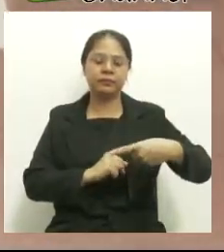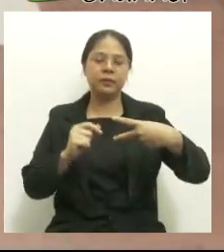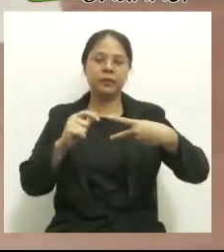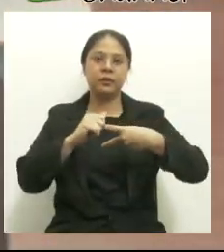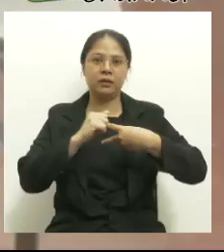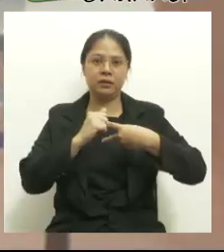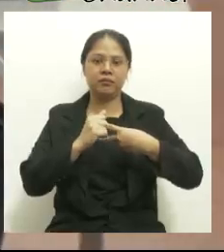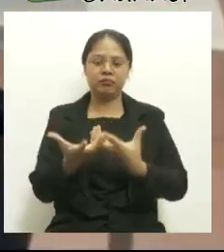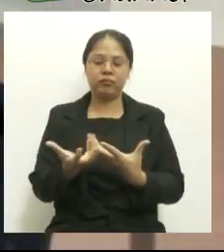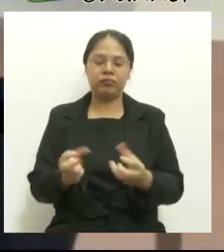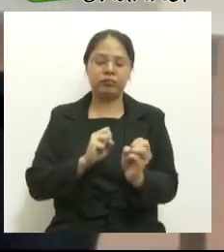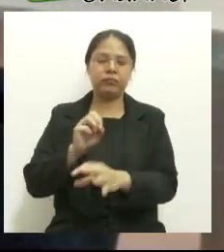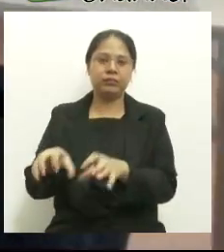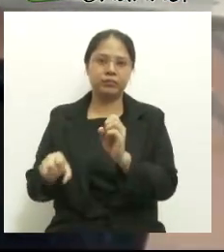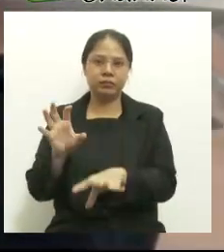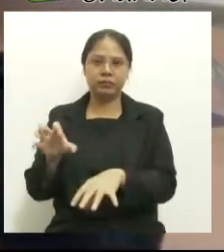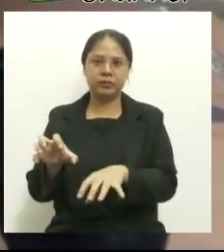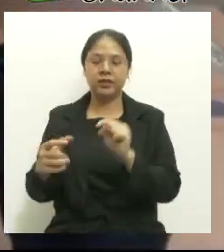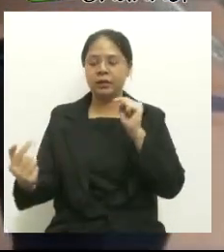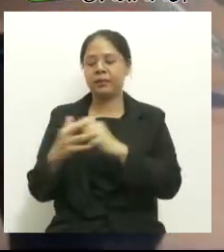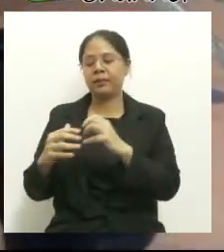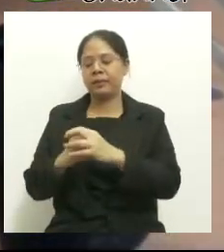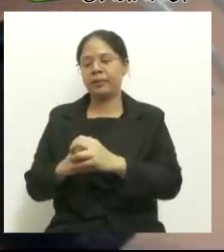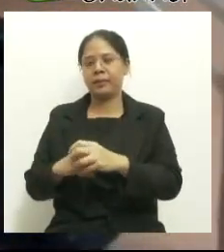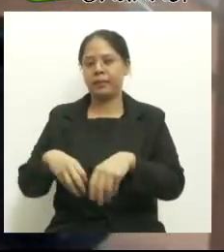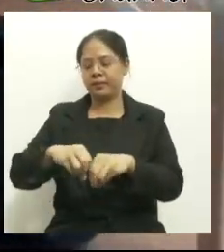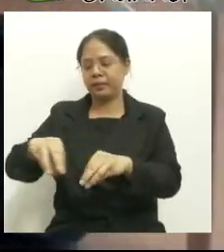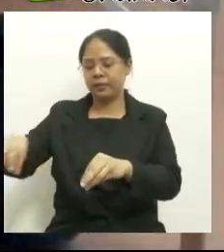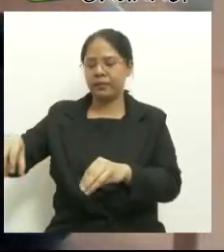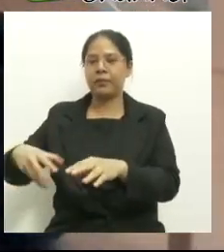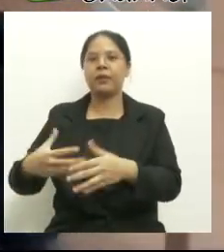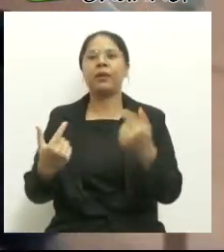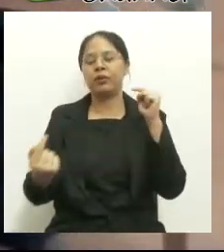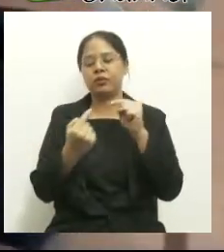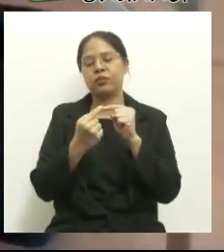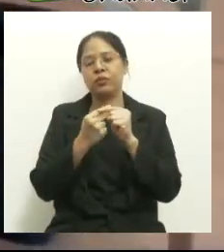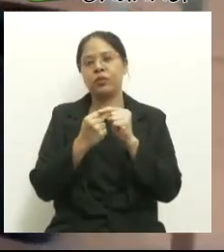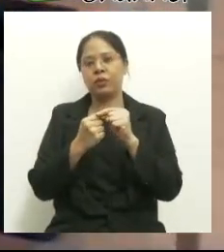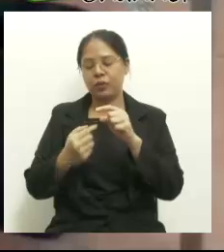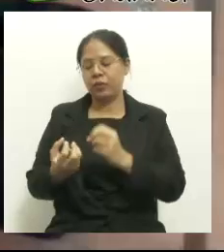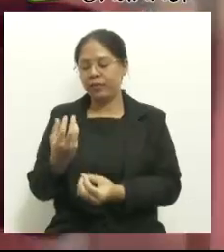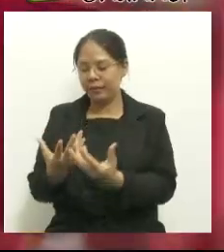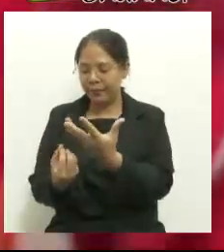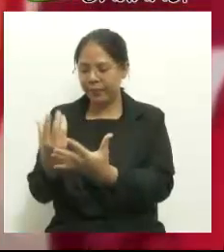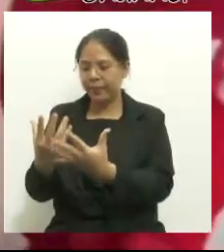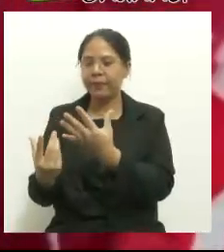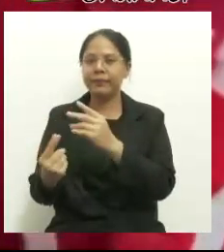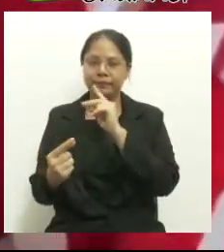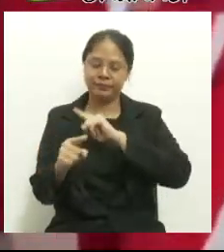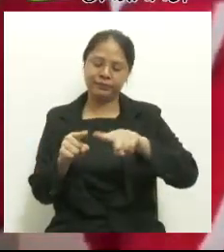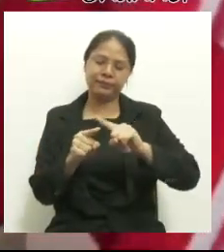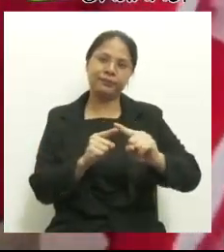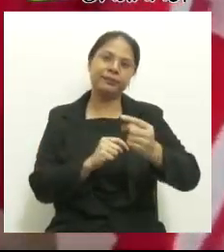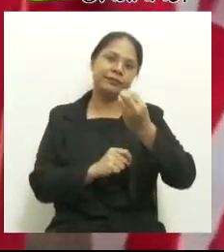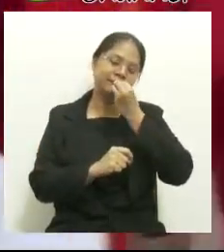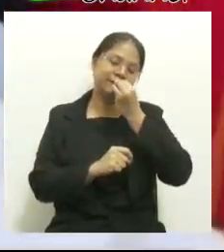ที่เหลือนำไปเทเป็นปุ๋ยในแปลงผักผ่านถังหมักรักโลกและนำผักที่ปลูกไปประกอบอาหารกล